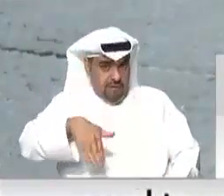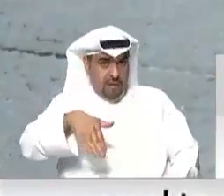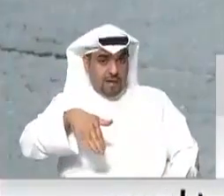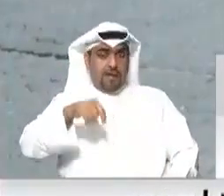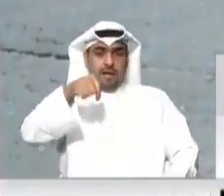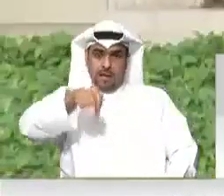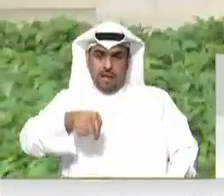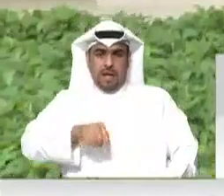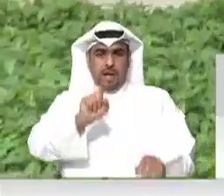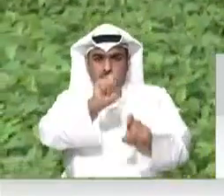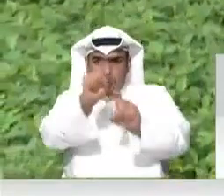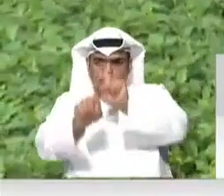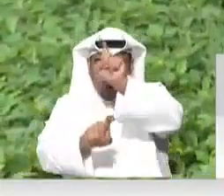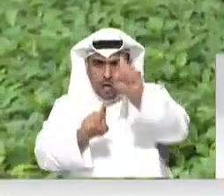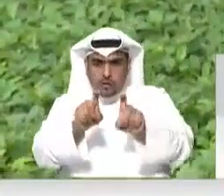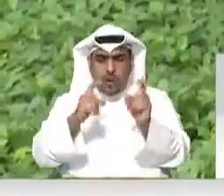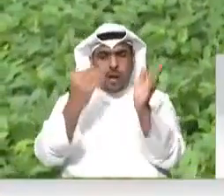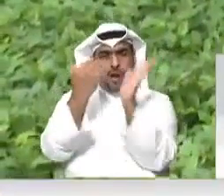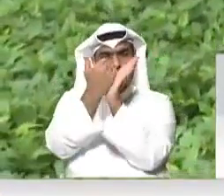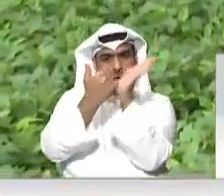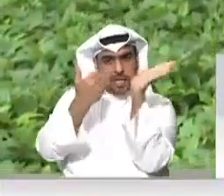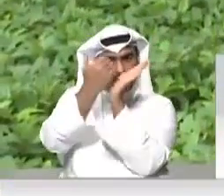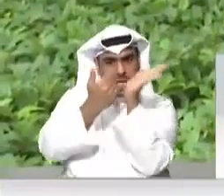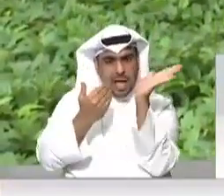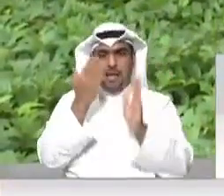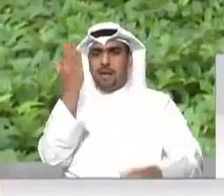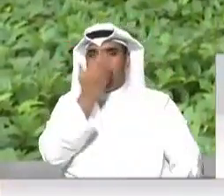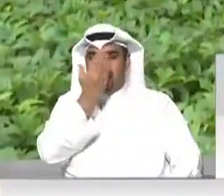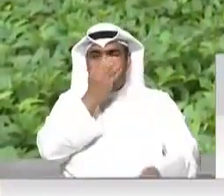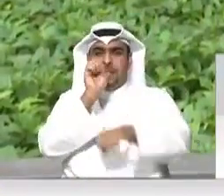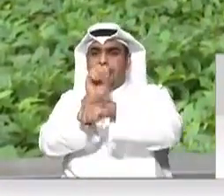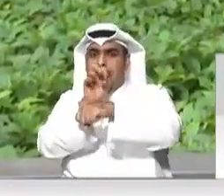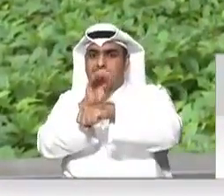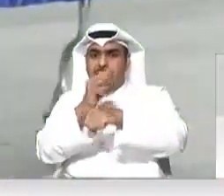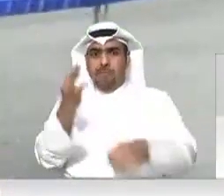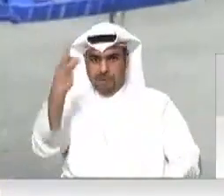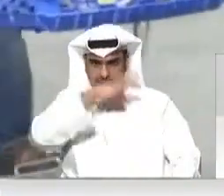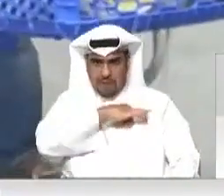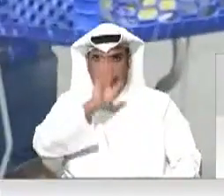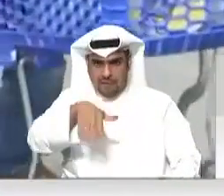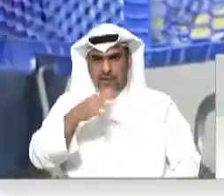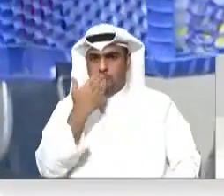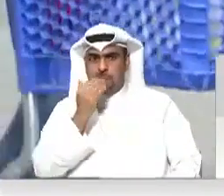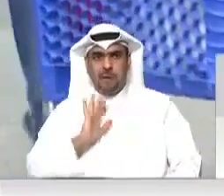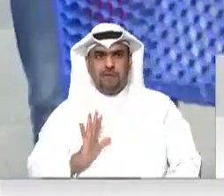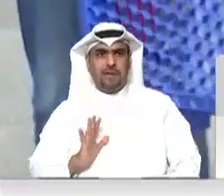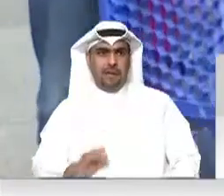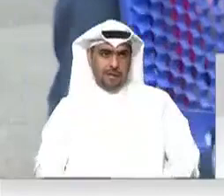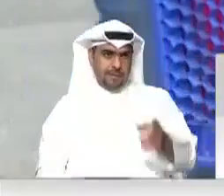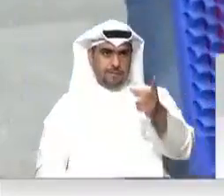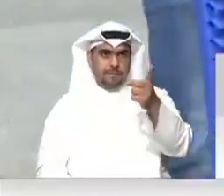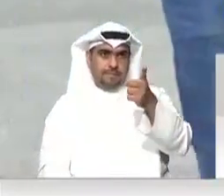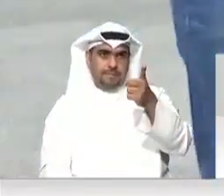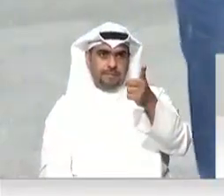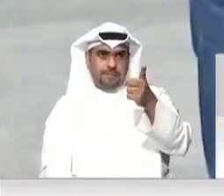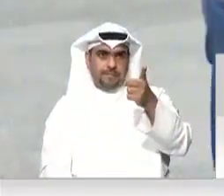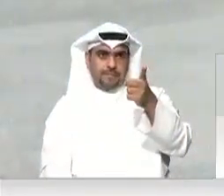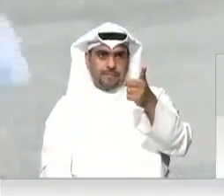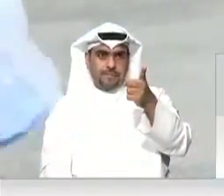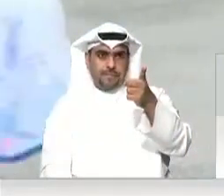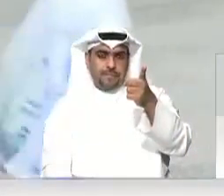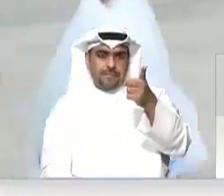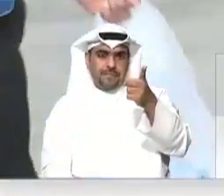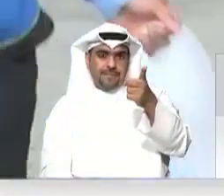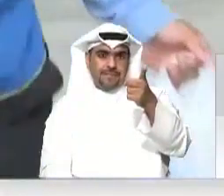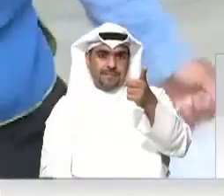القطاعات الاقتصاديه النبويه وميادين عمل مختلفه يعني اللي للوسائل بس ما